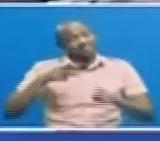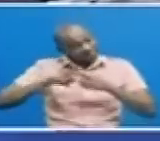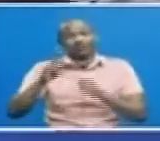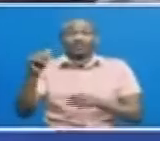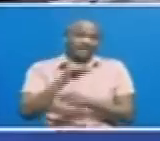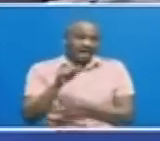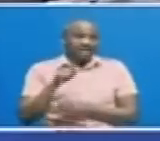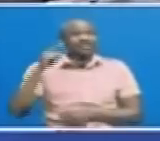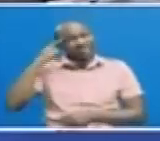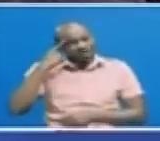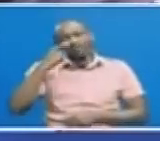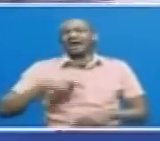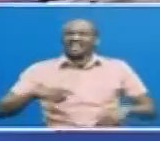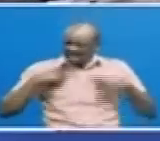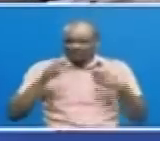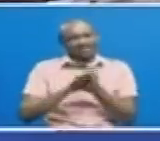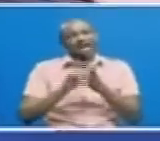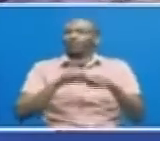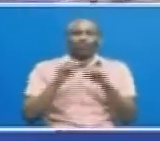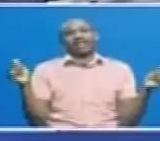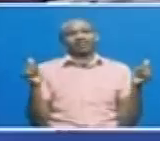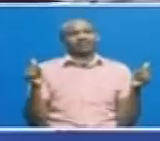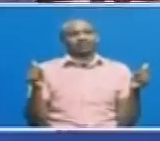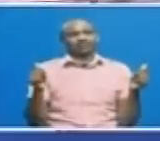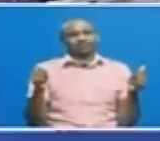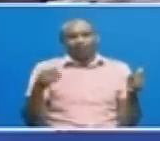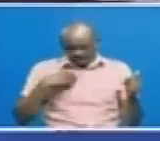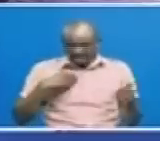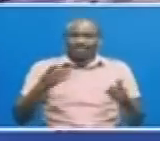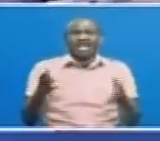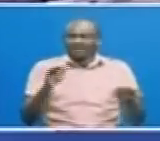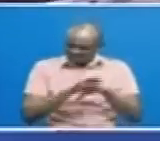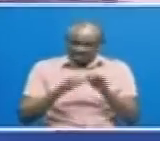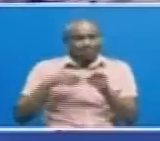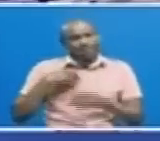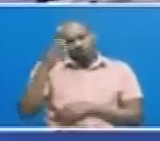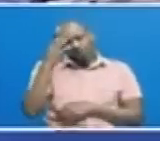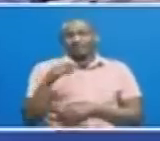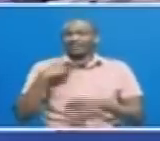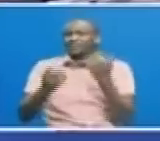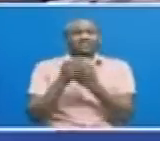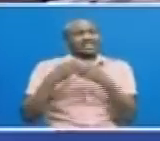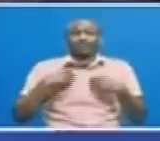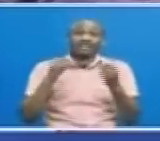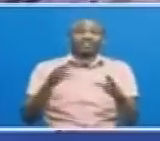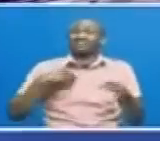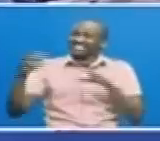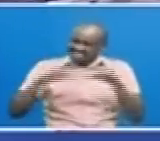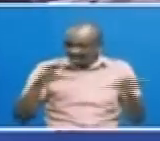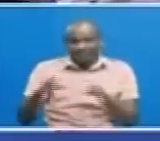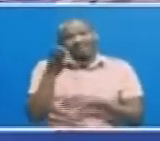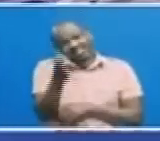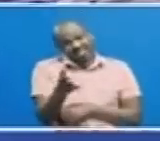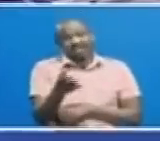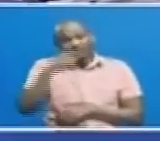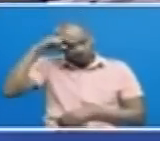Moi, mimi nitakuwa mtu shauri. Nimeweka bidii na hii bidii yangu hakuna mtu ananiangalia. Mimi naangaika huko tu kwa jua